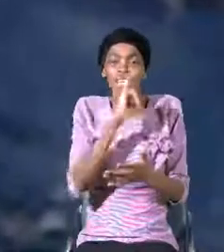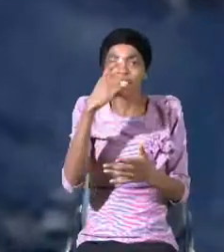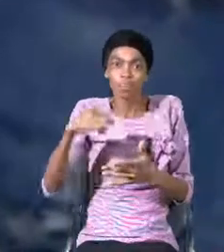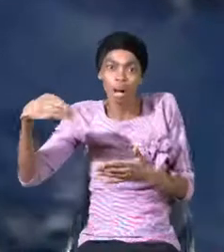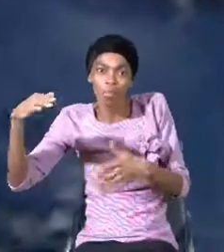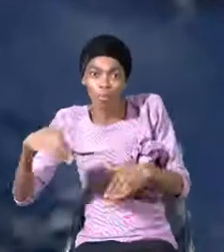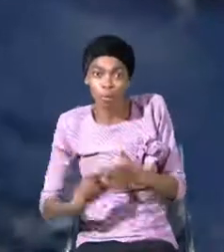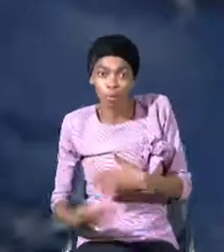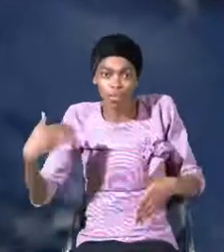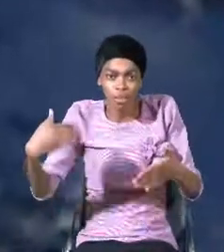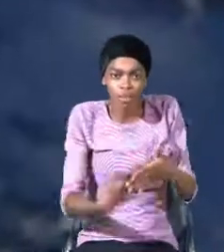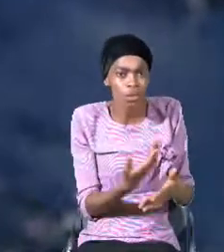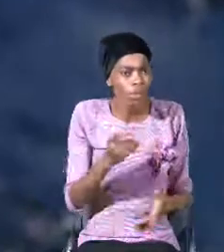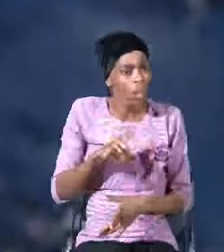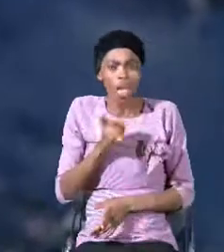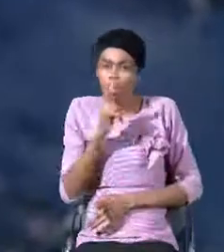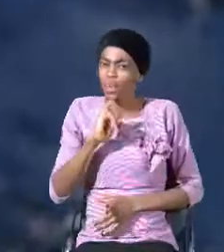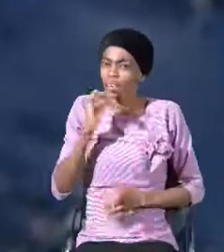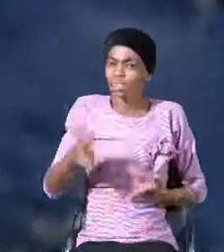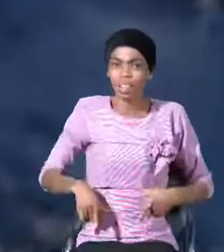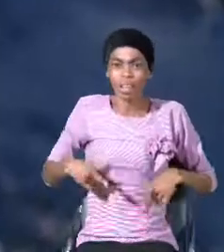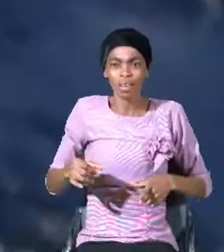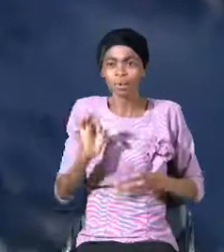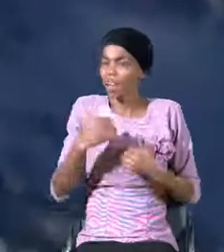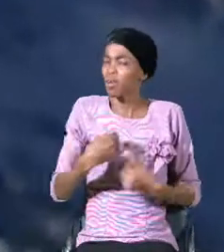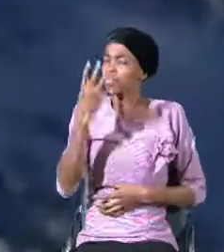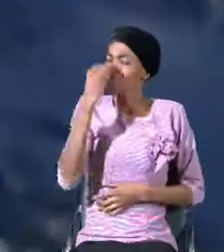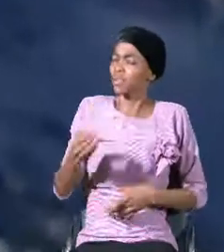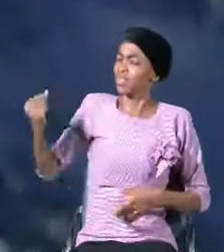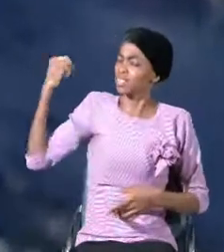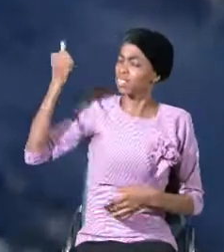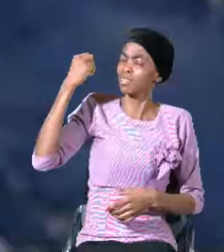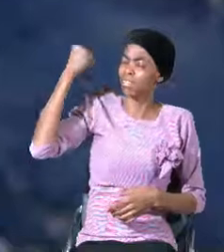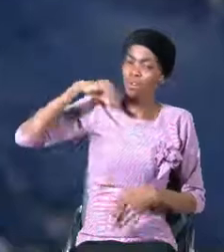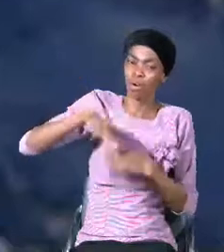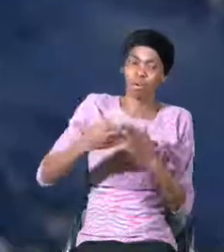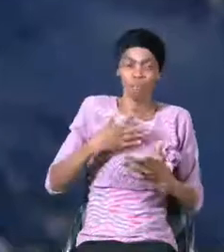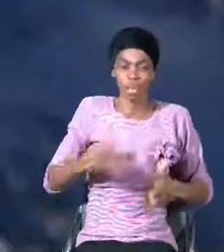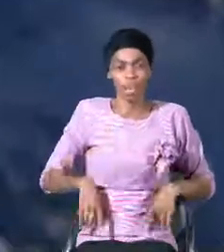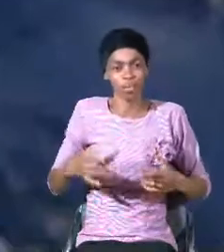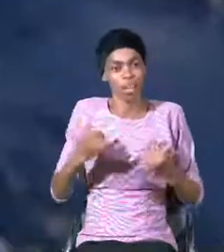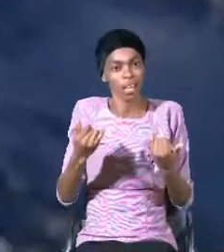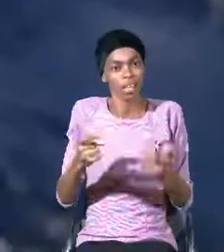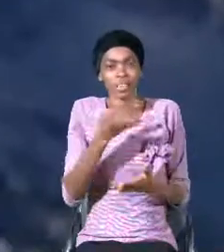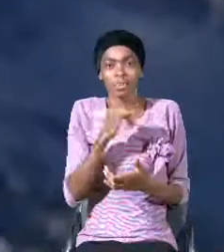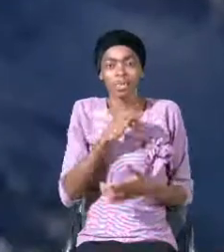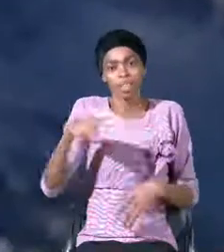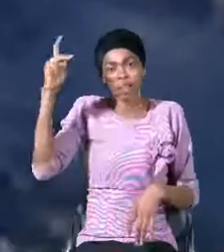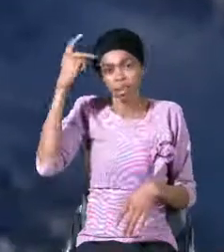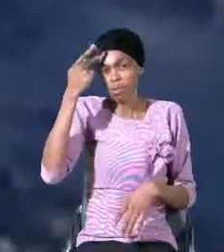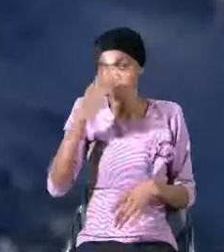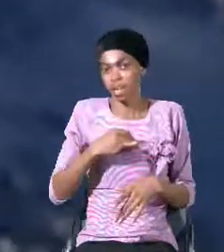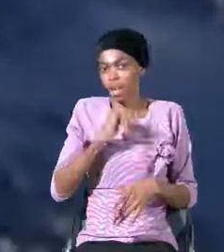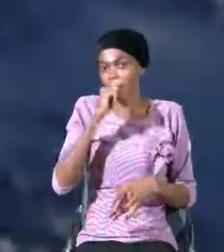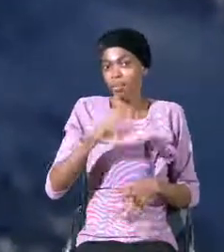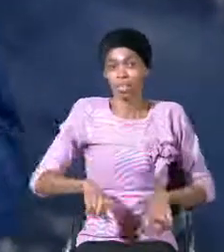nouveau. C'est comme si... Où est la vie? Pourquoi je dormais toute ma vie? Maintenant, il y a un objectif, il y a un but,